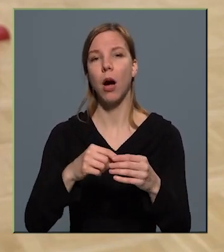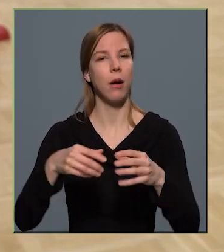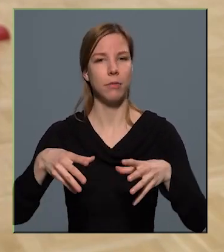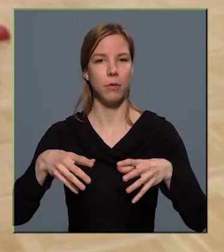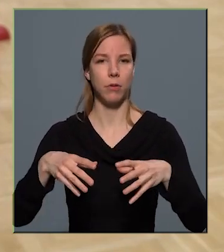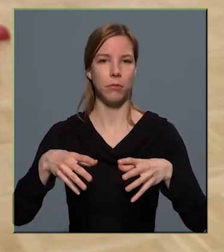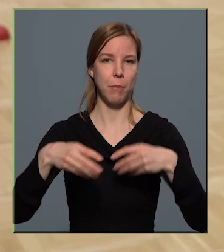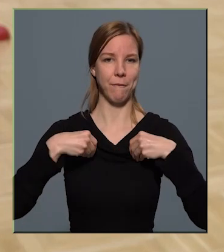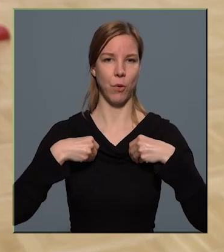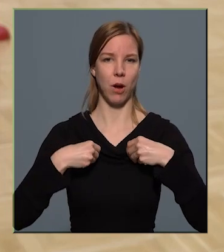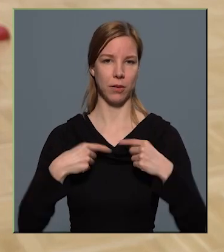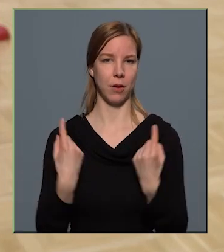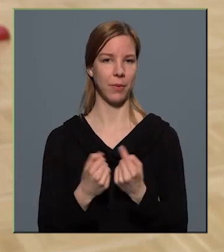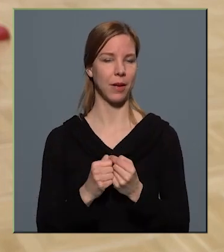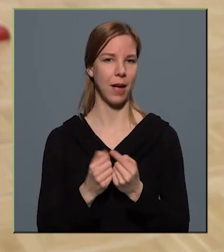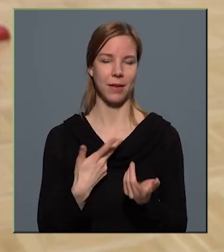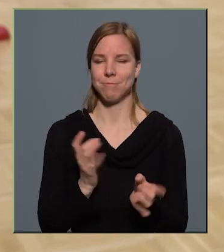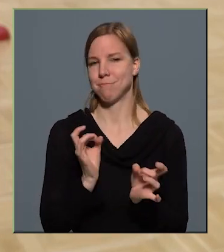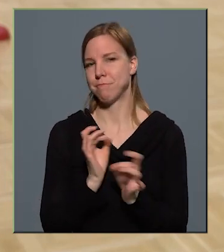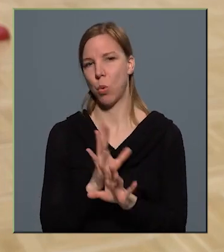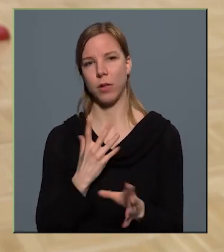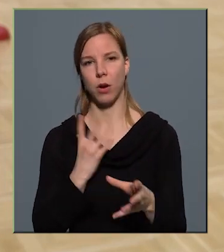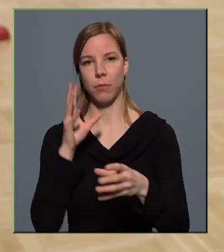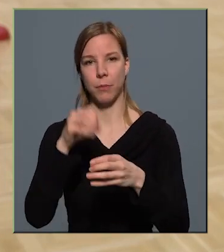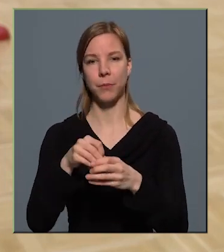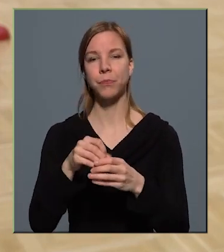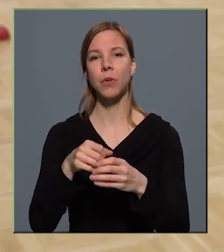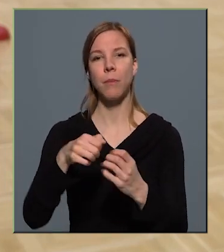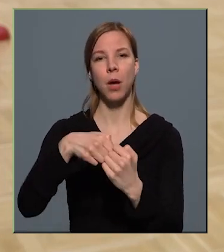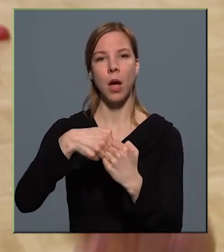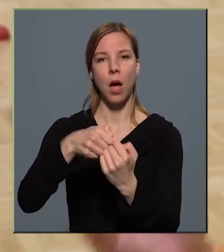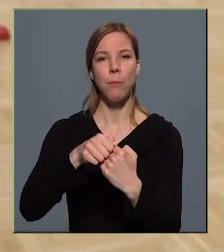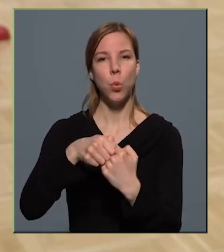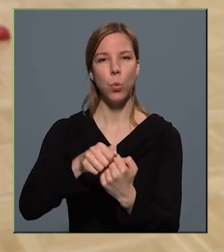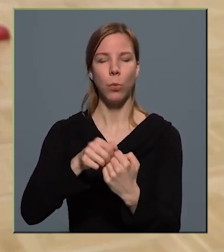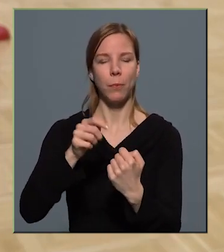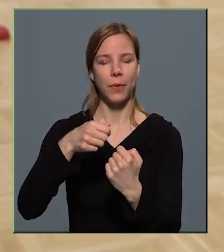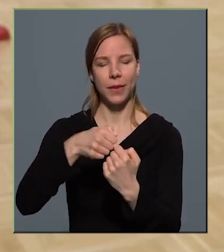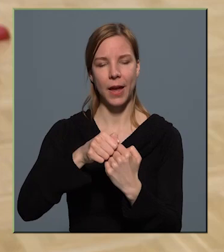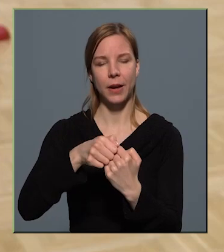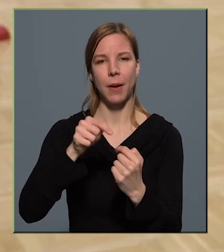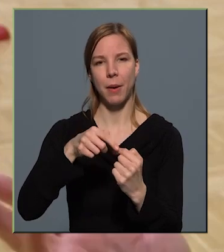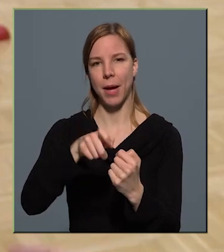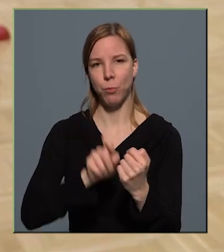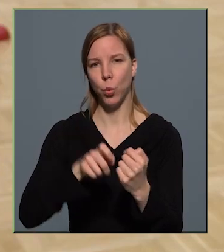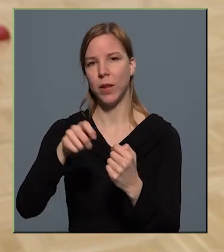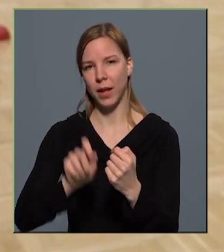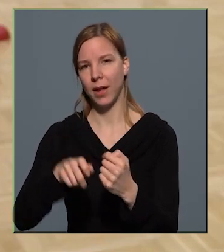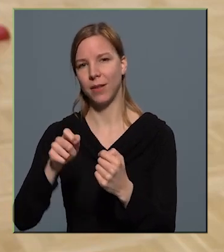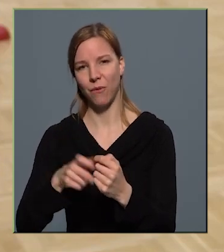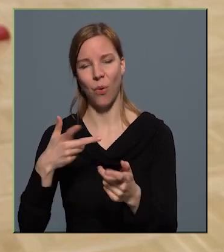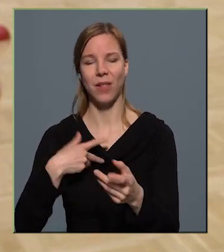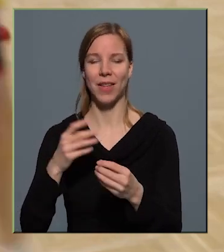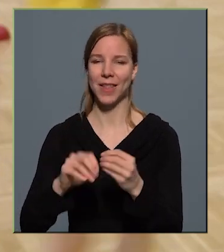bennünket, úgyhogy boldogan megyek. Hát most már több műtét volt a térdemben, mint térdkalács, úgyhogy inkább innentől kezdve már csak a hobbinak